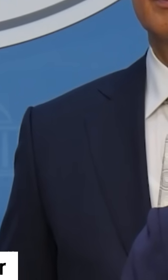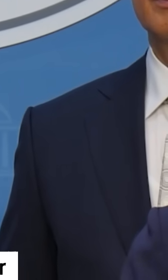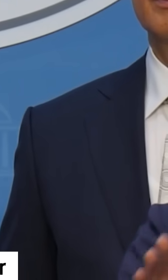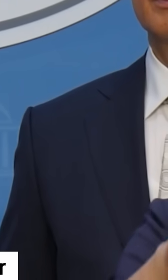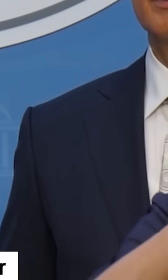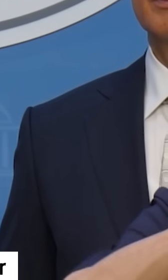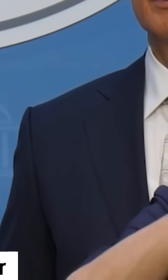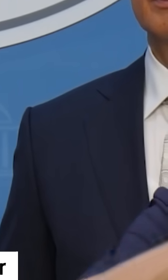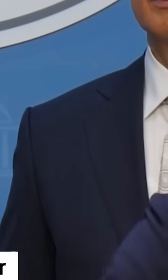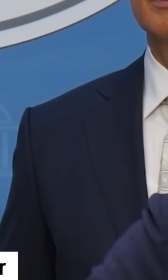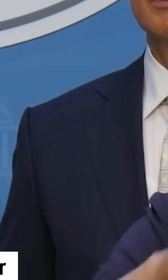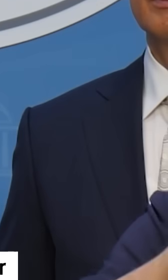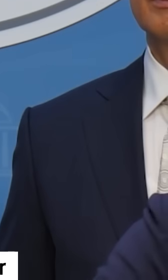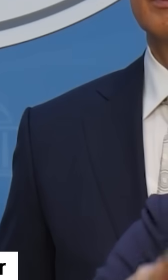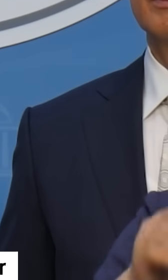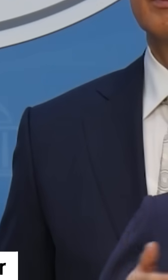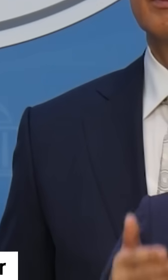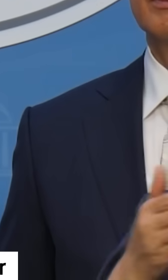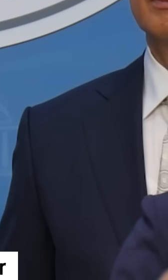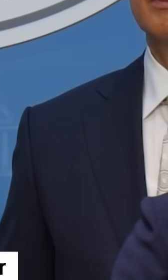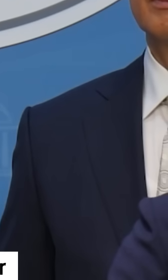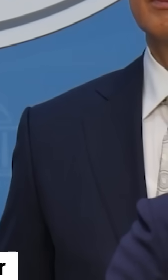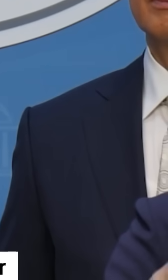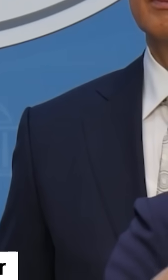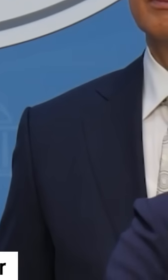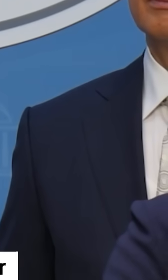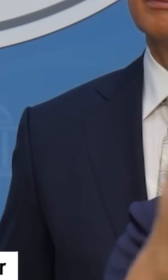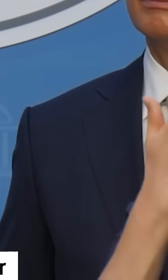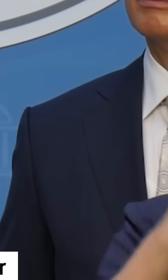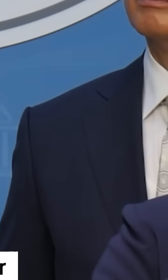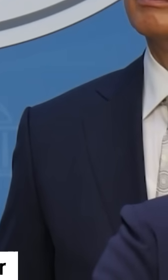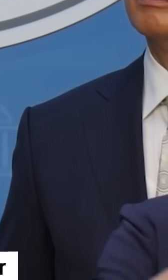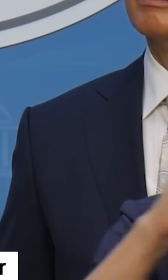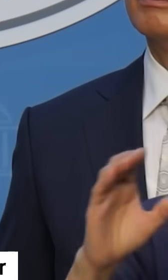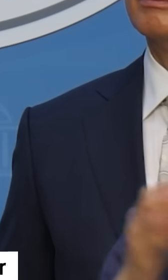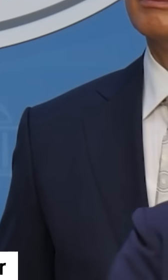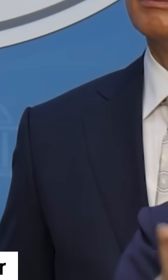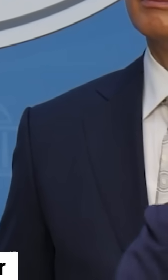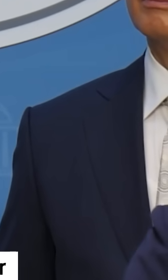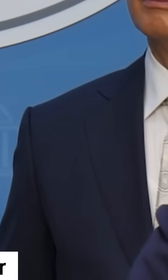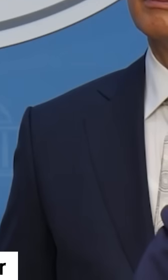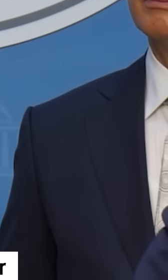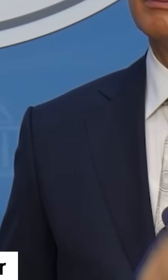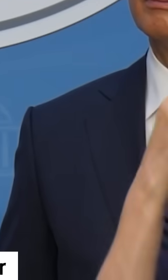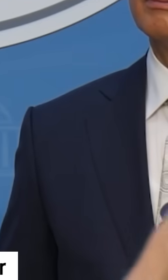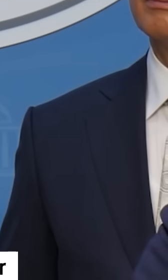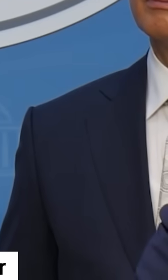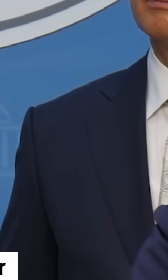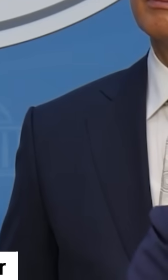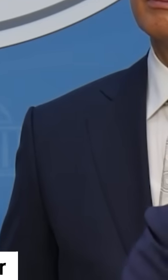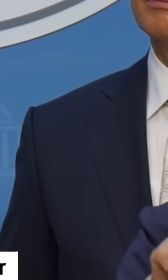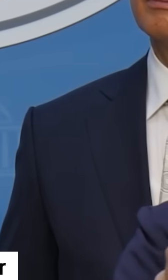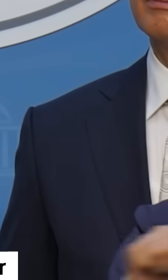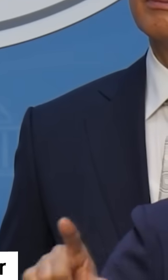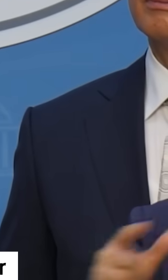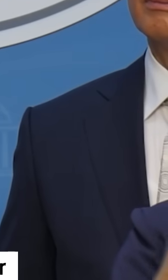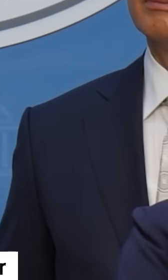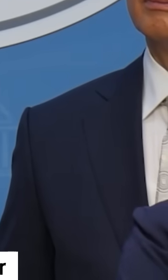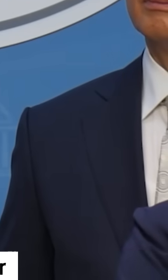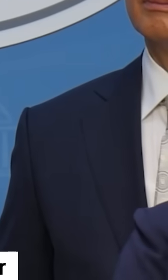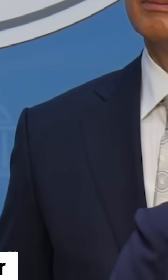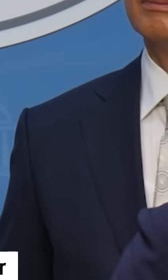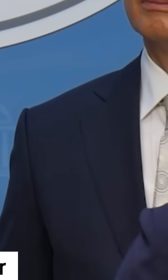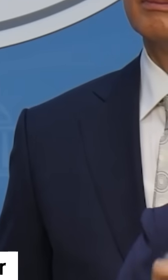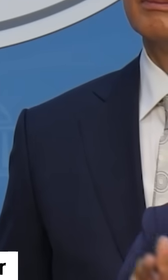오염수가 우리보다 더 먼저 닿을 캐나다와 미국에서조차 과학적 그리고 객관적 자료를 기준으로 위험 수준이